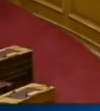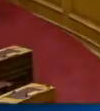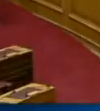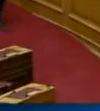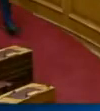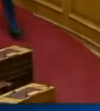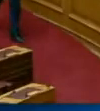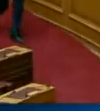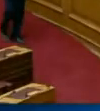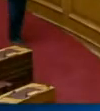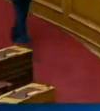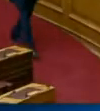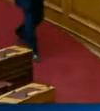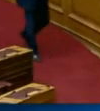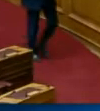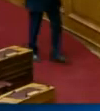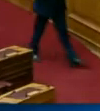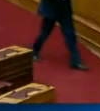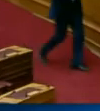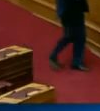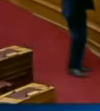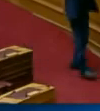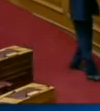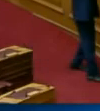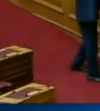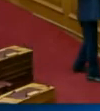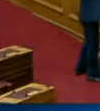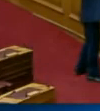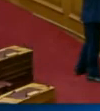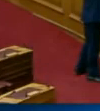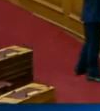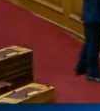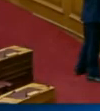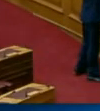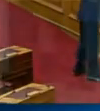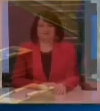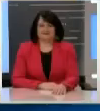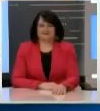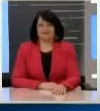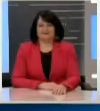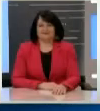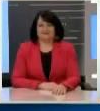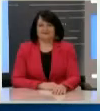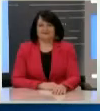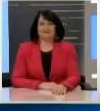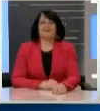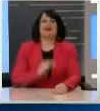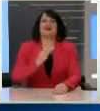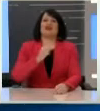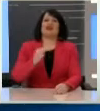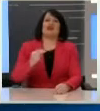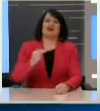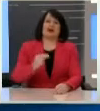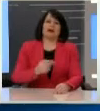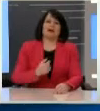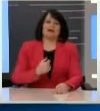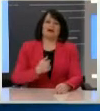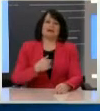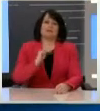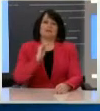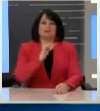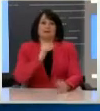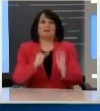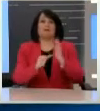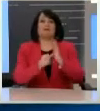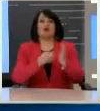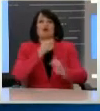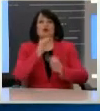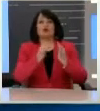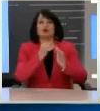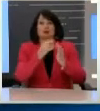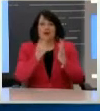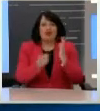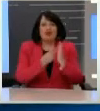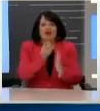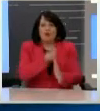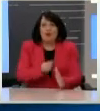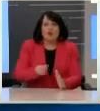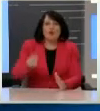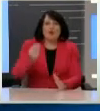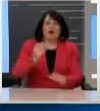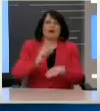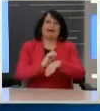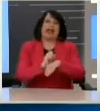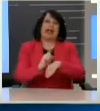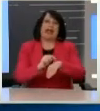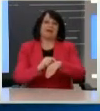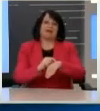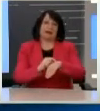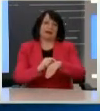Κύριε Θεοδωράκη, έχετε το λόγο με την άνεσή σας. Προφανώς η σύστασή σας αφορά κυρίως τον Πρωθυπουργό που διπλασίασε το χρόνο. Πάω